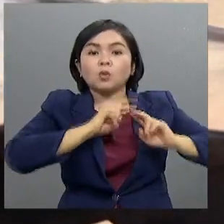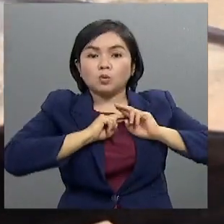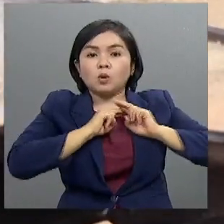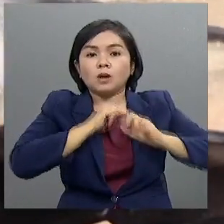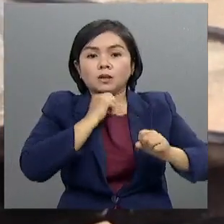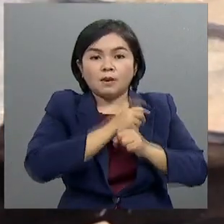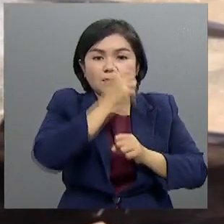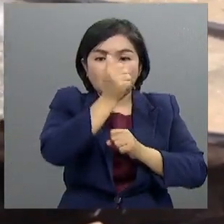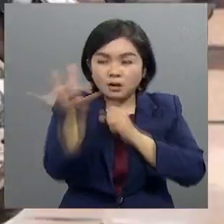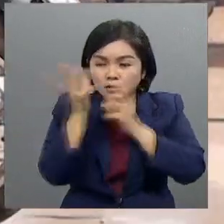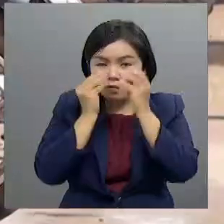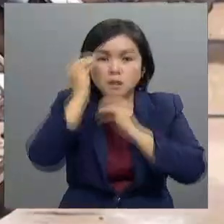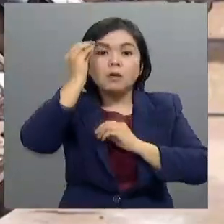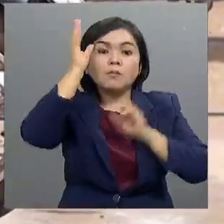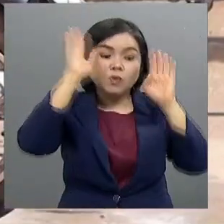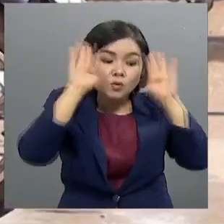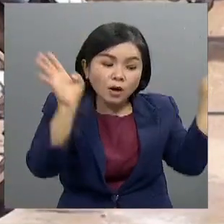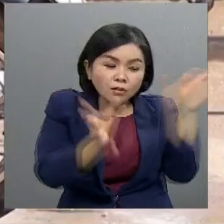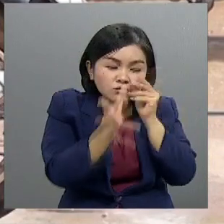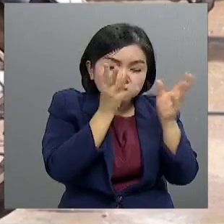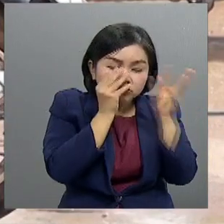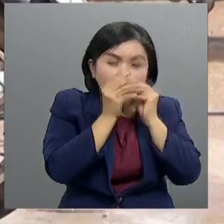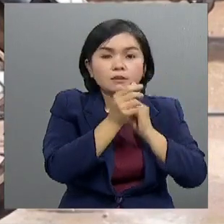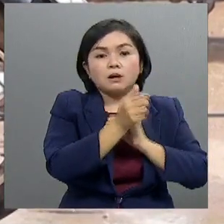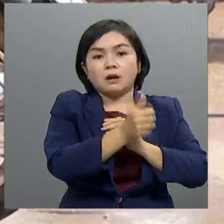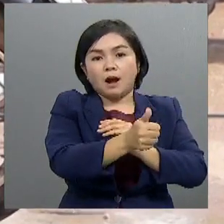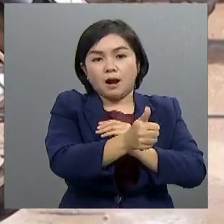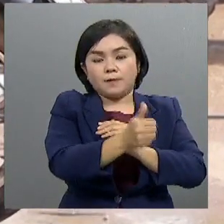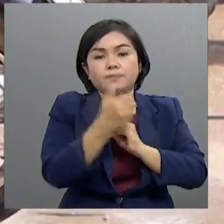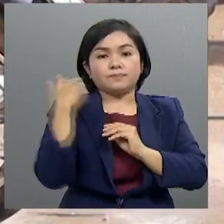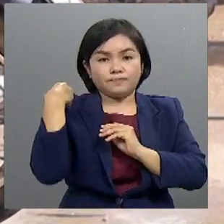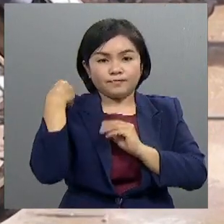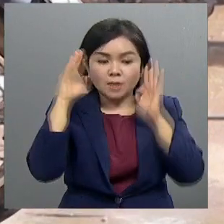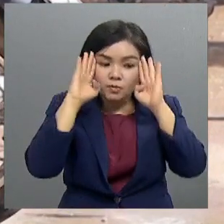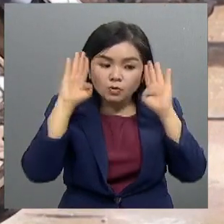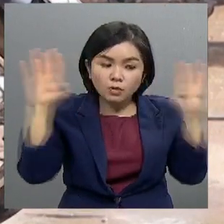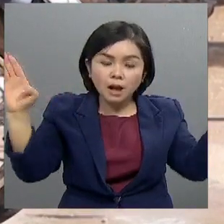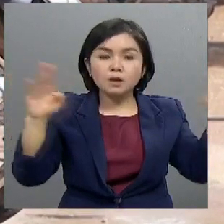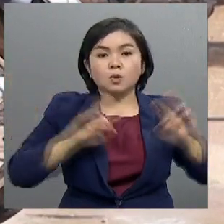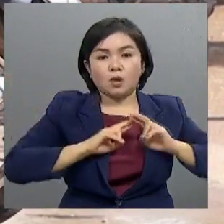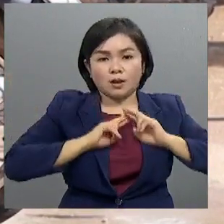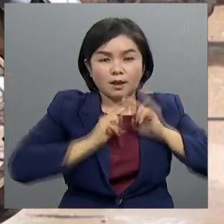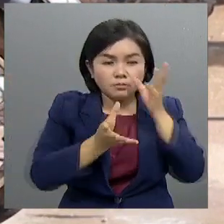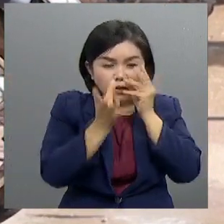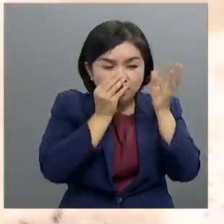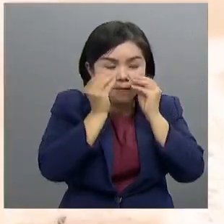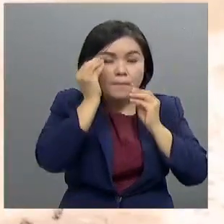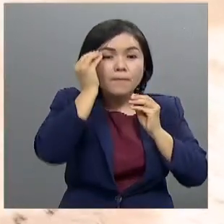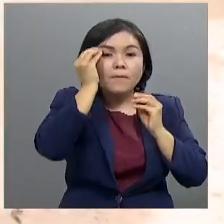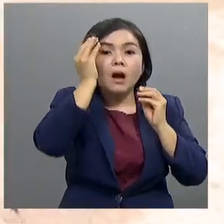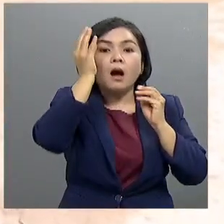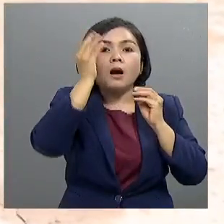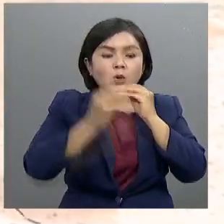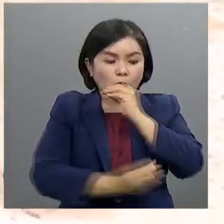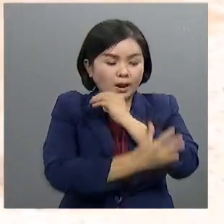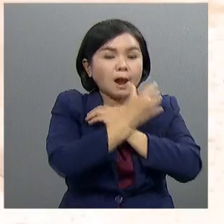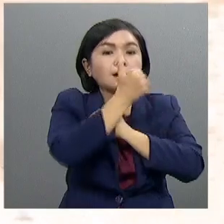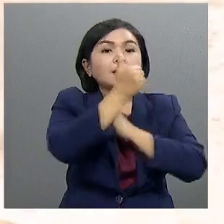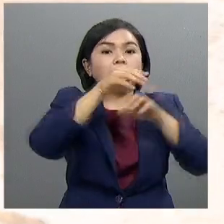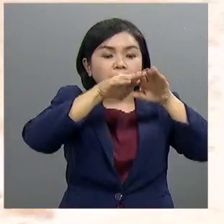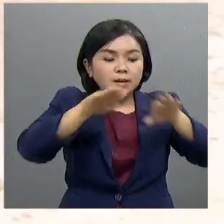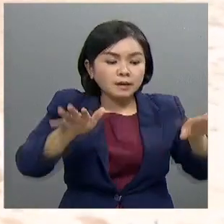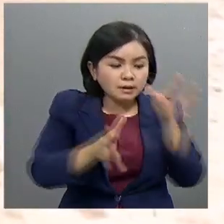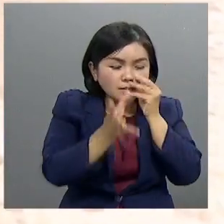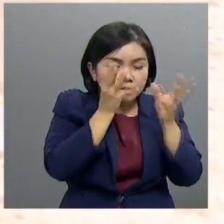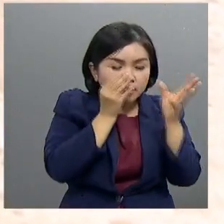หลบการก็อ่าพระนอกนะครับเพิ่มเติมอันนี้เป็นโอกาสที่ดีครับสำหรับเด็กด้วยอี